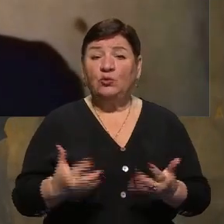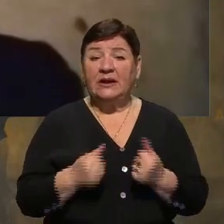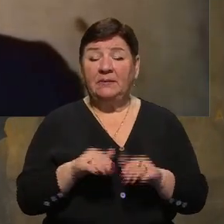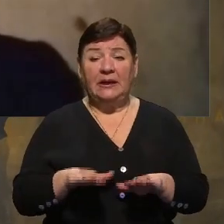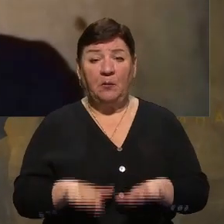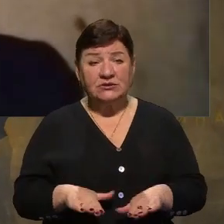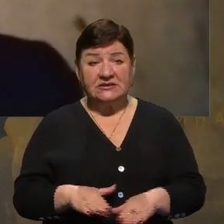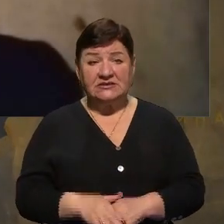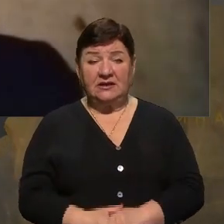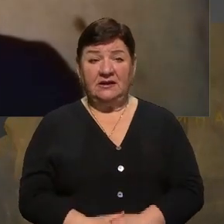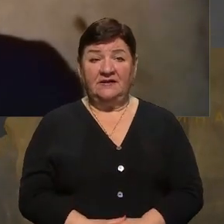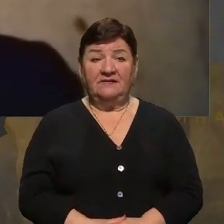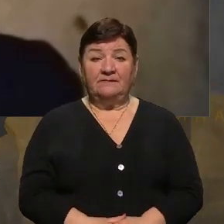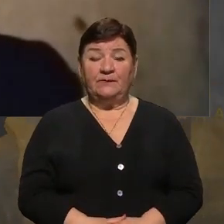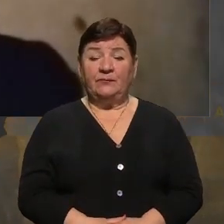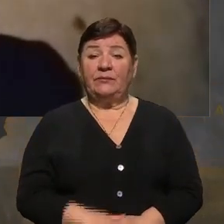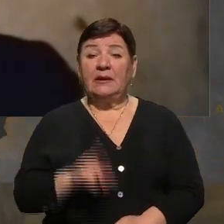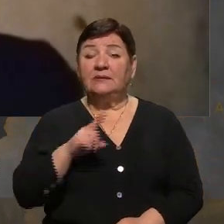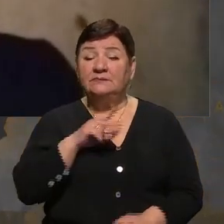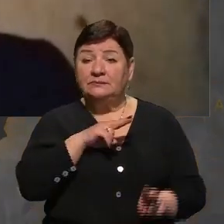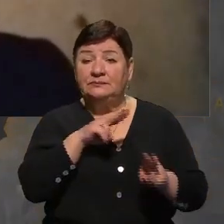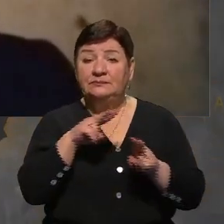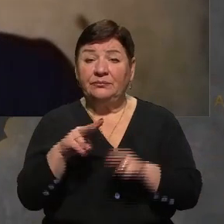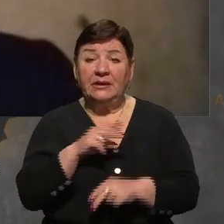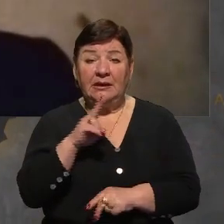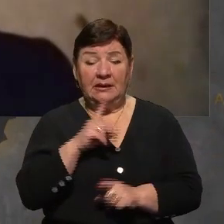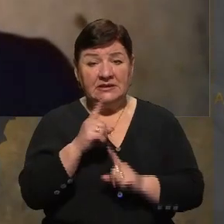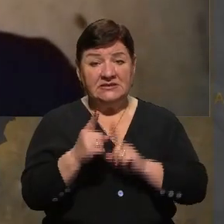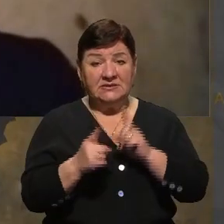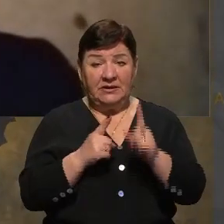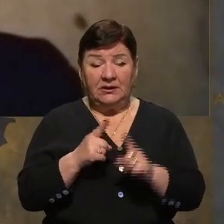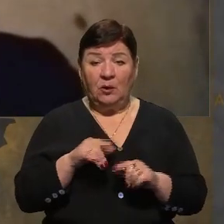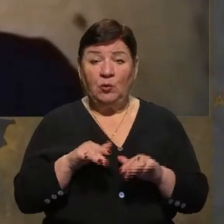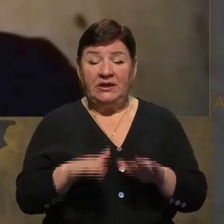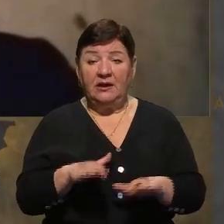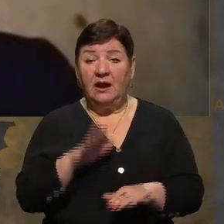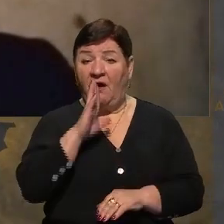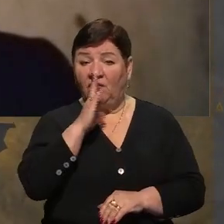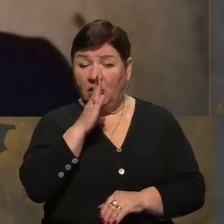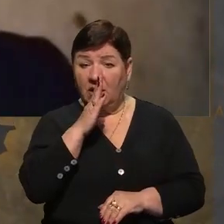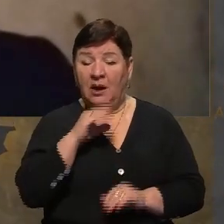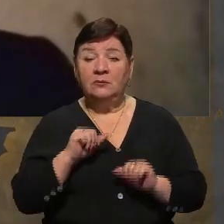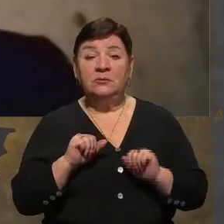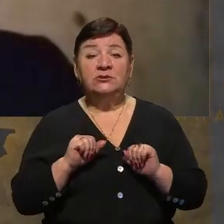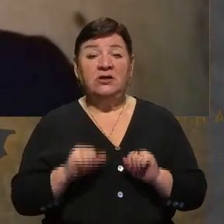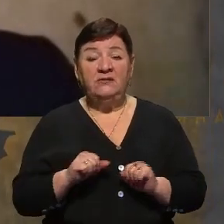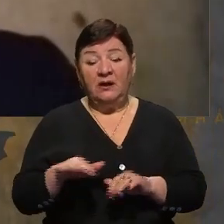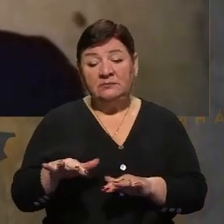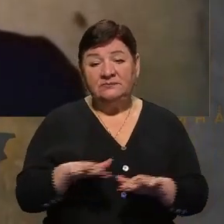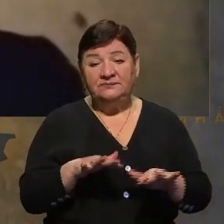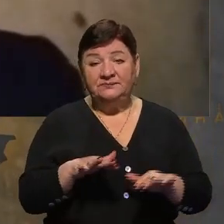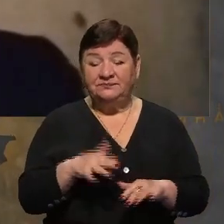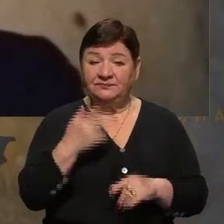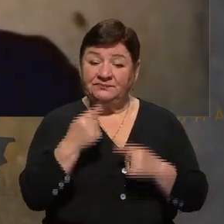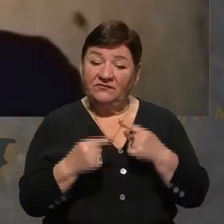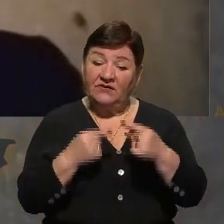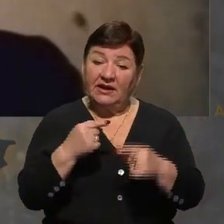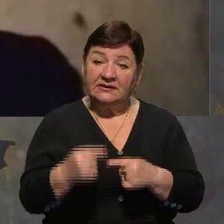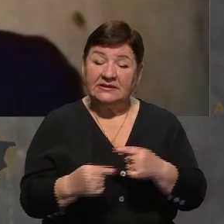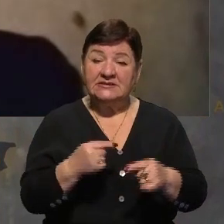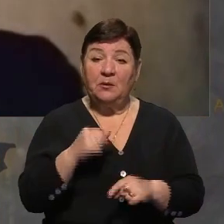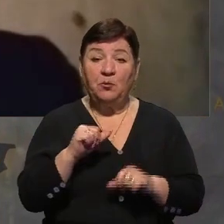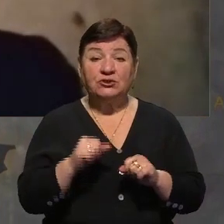позицій. Пане Костянтине, а чи спостерігаєте якісь зміни у діях ворога, можливо, в маневрі, в тактиці, чи, можливо,